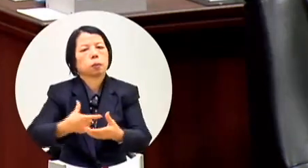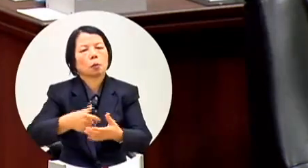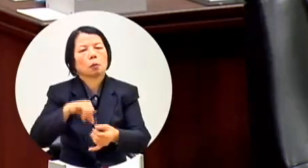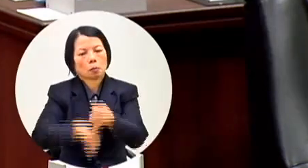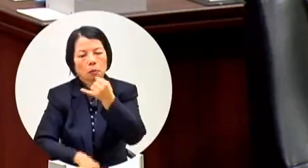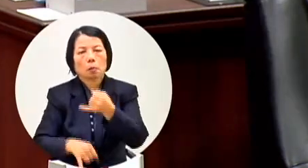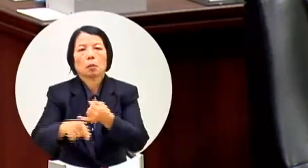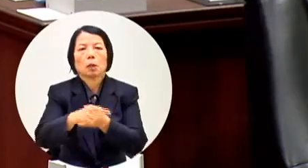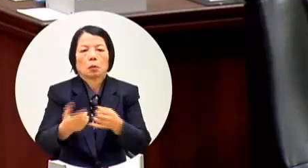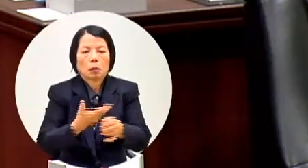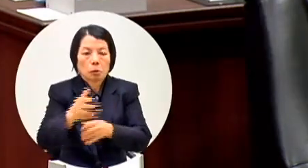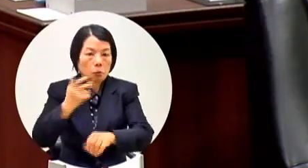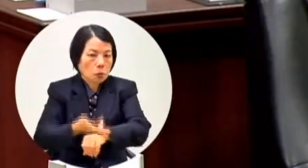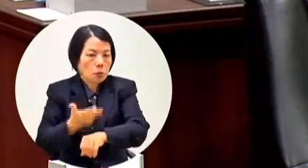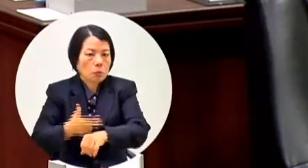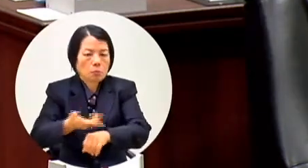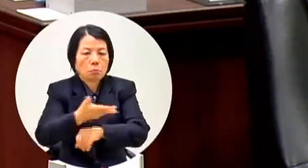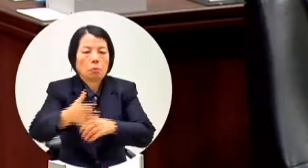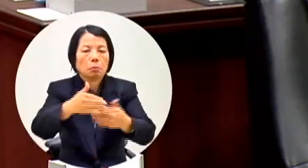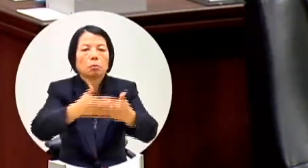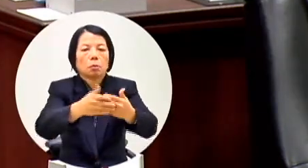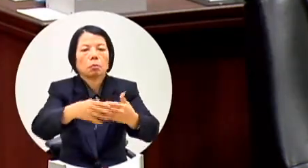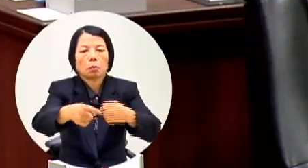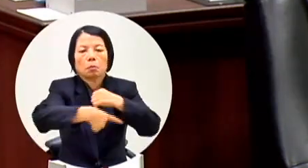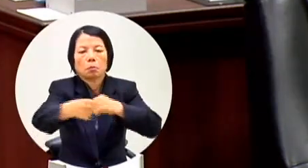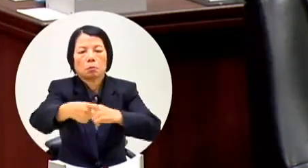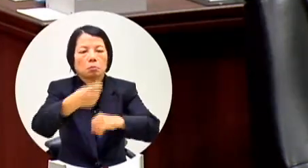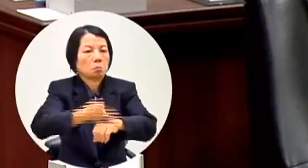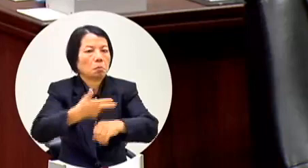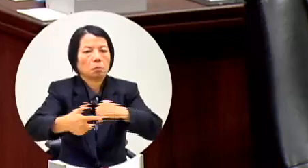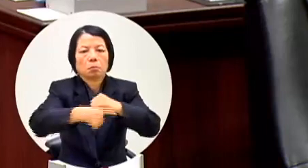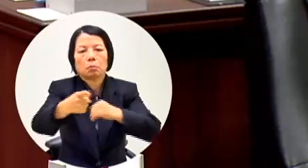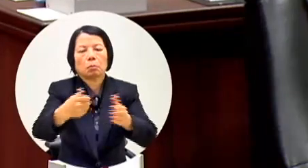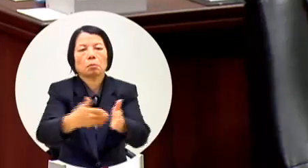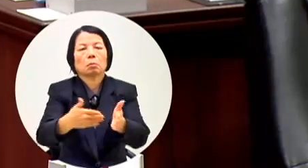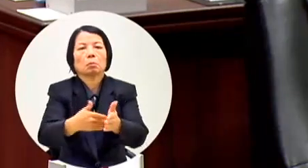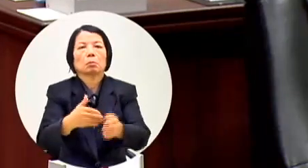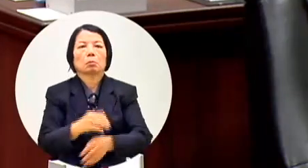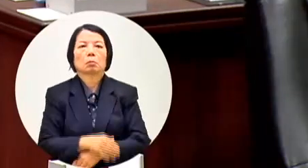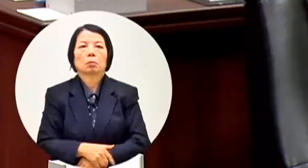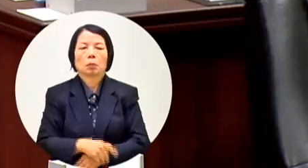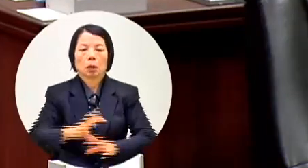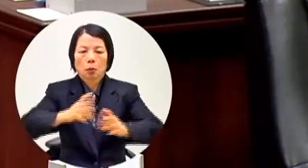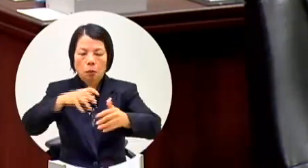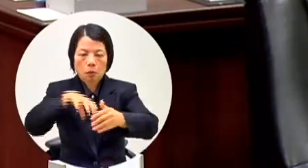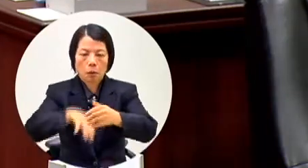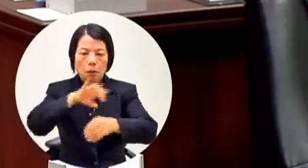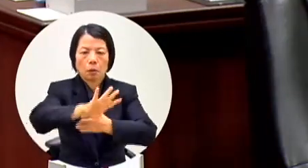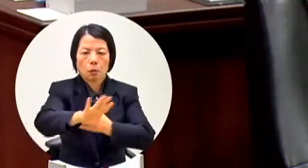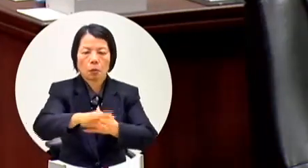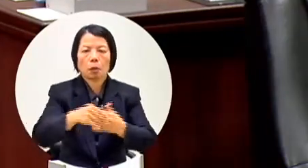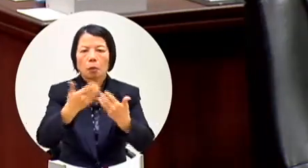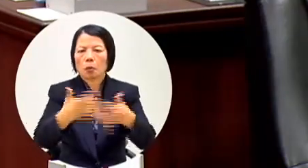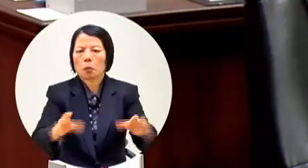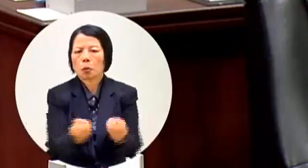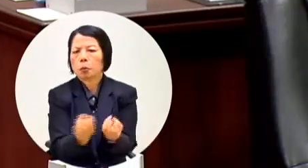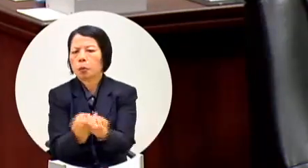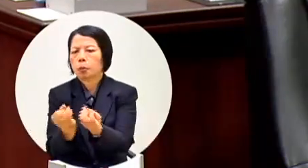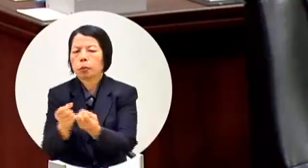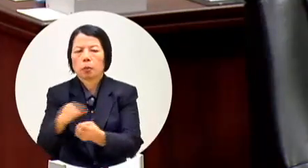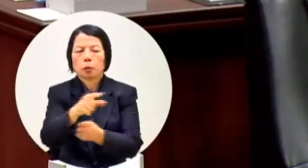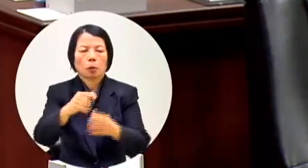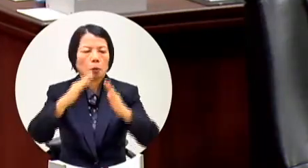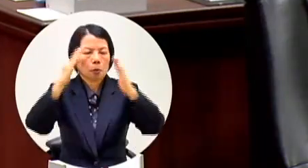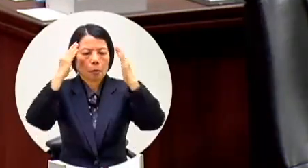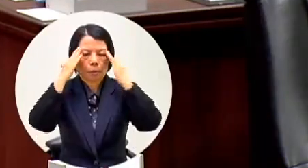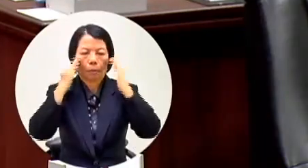国偷走，然后他们扶植之后再来跟我们的养殖户竞争。这些国内外的例子，相信市长也都知道。那